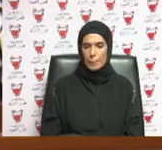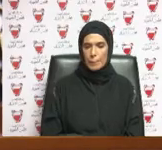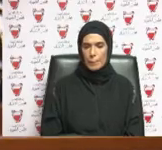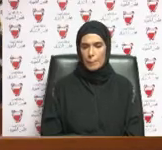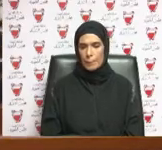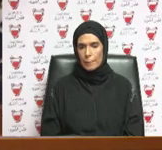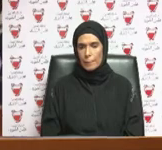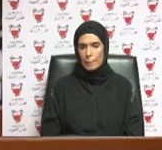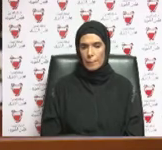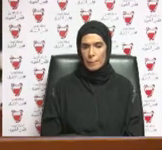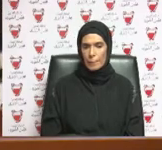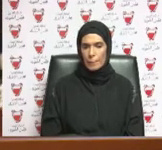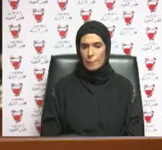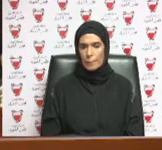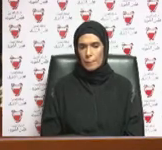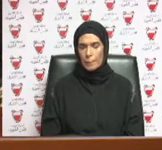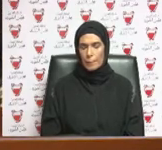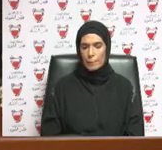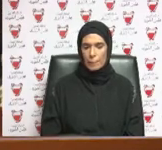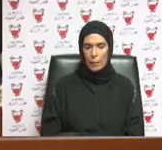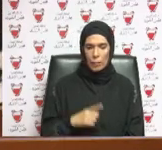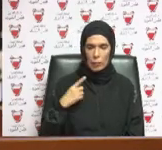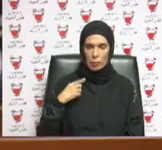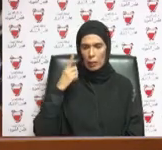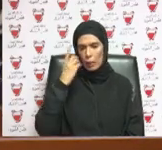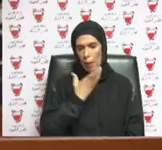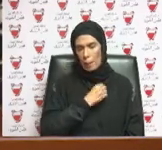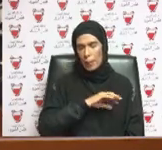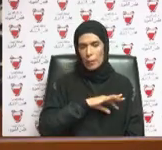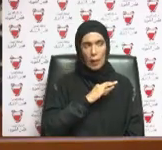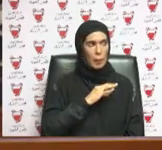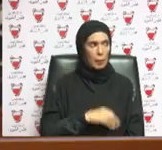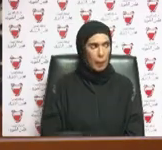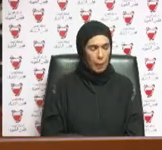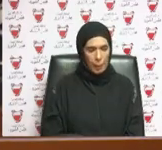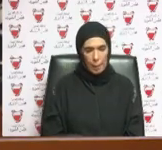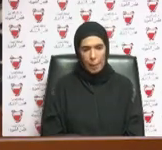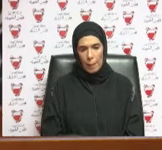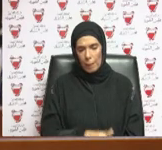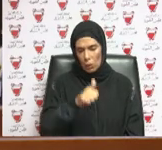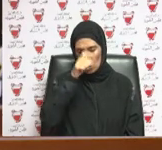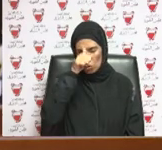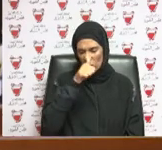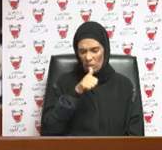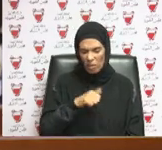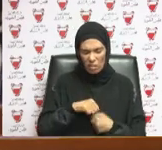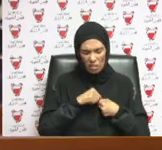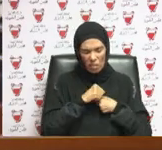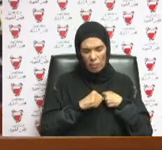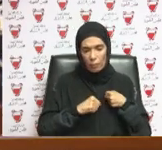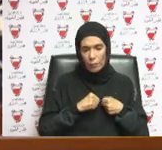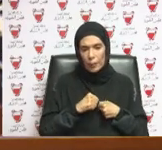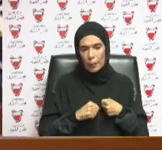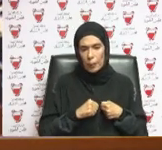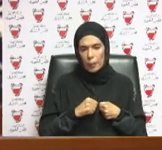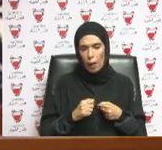شكراً معالي الرئيس. بسم الله الرحمن الرحيم. ببالغ الحزن والأسى نتقدم إلى